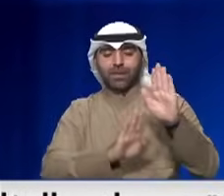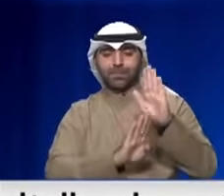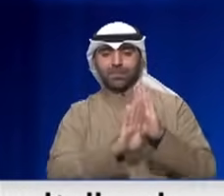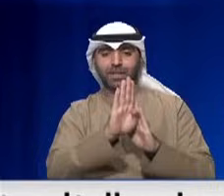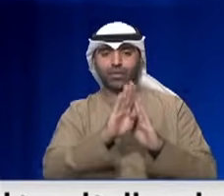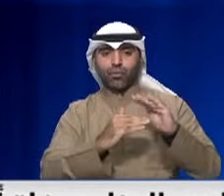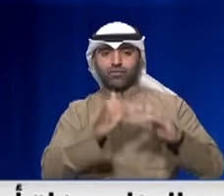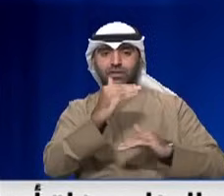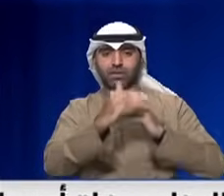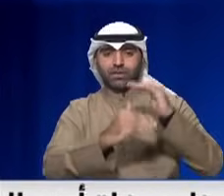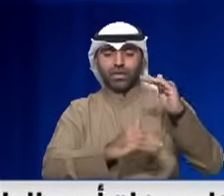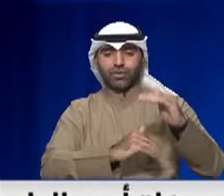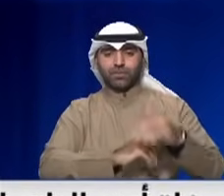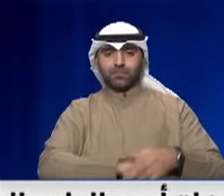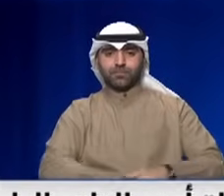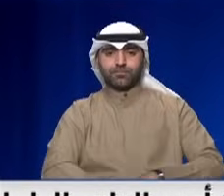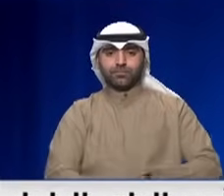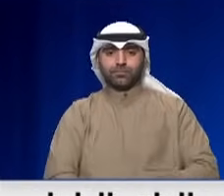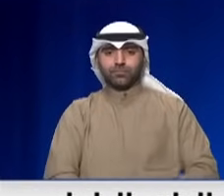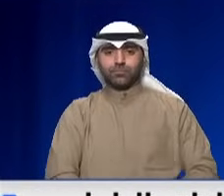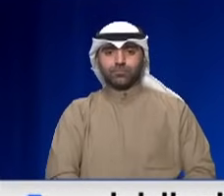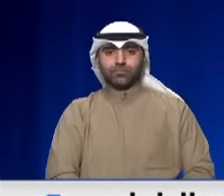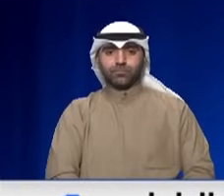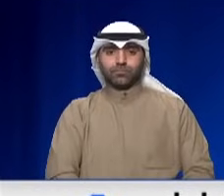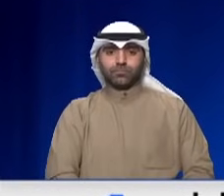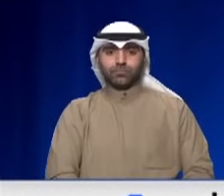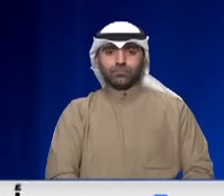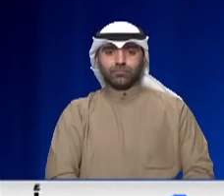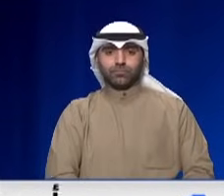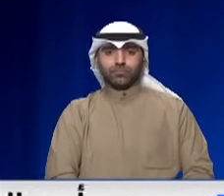موفور الصحه وتمام العافيه